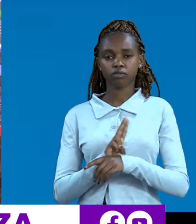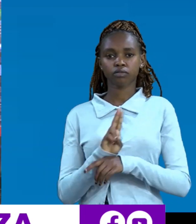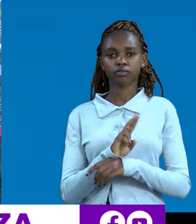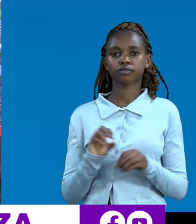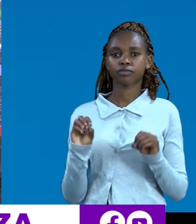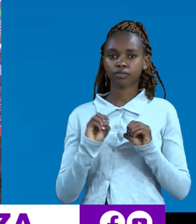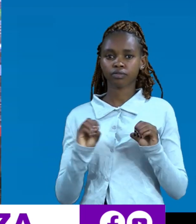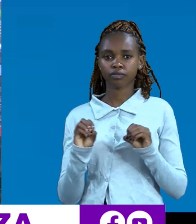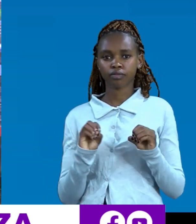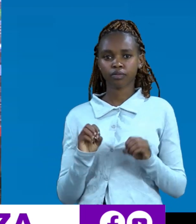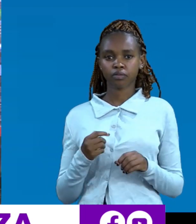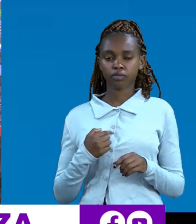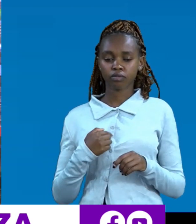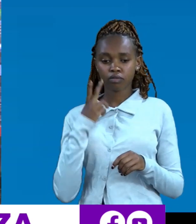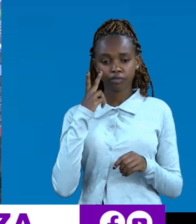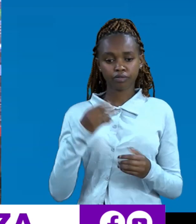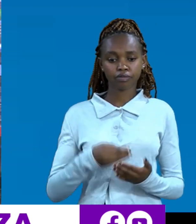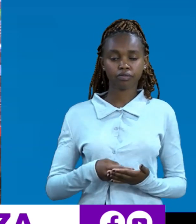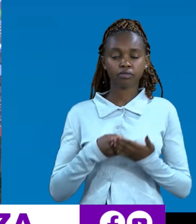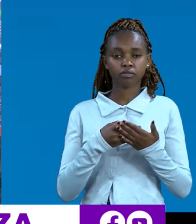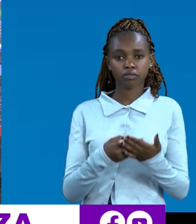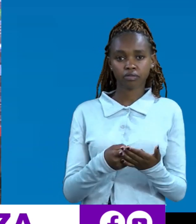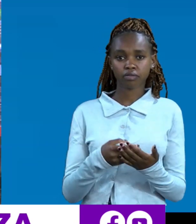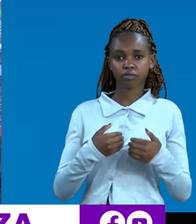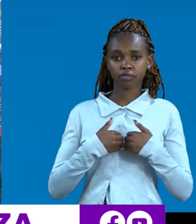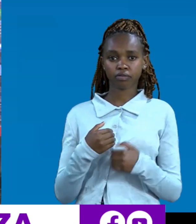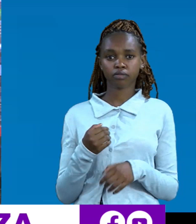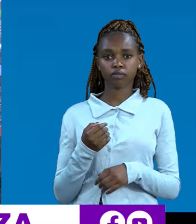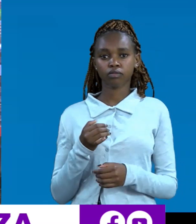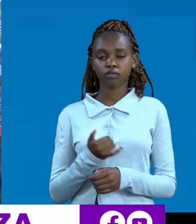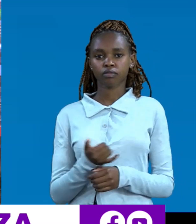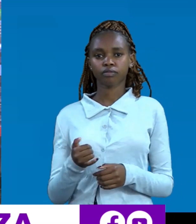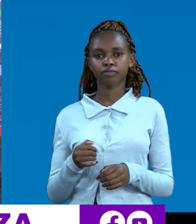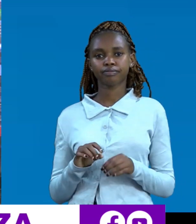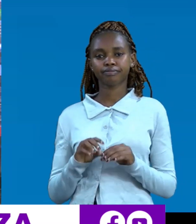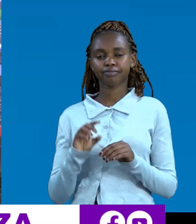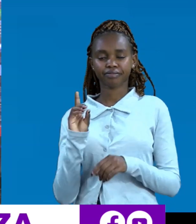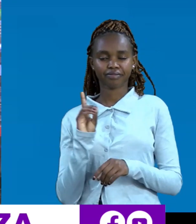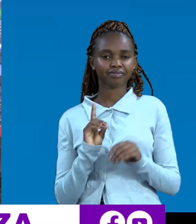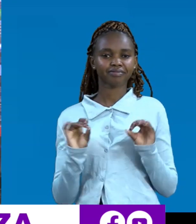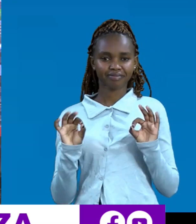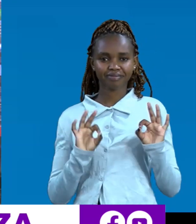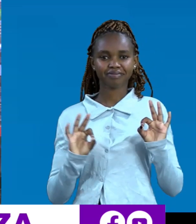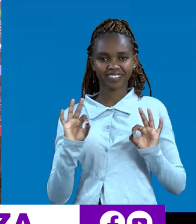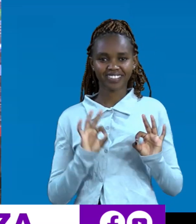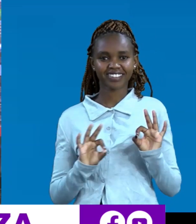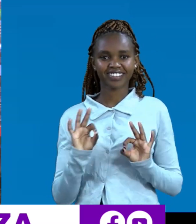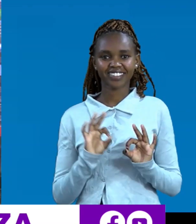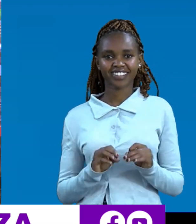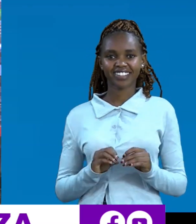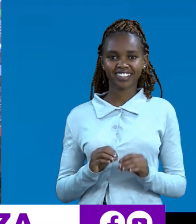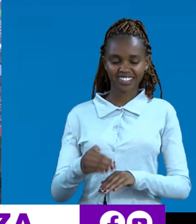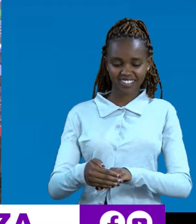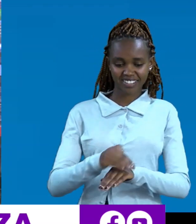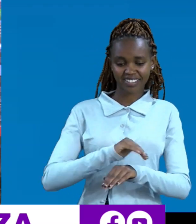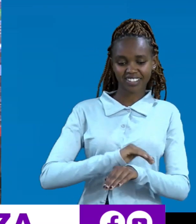nikienda class ndio ni watu wanachomwa ma Oxford. Unajua Oxford yenyewe inakanga tu classic. Iko na heshima yake. Kwa nini kava